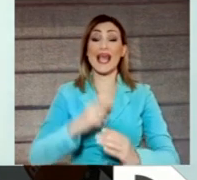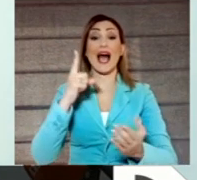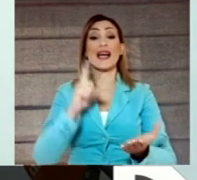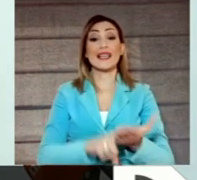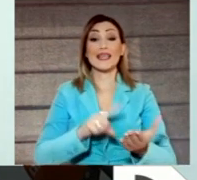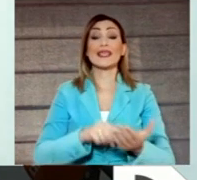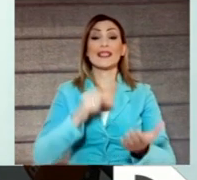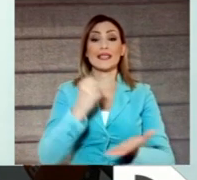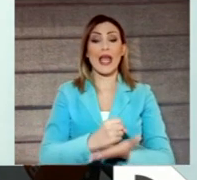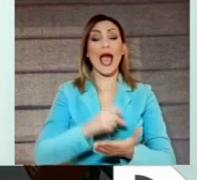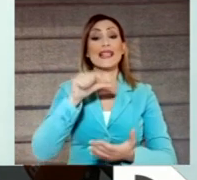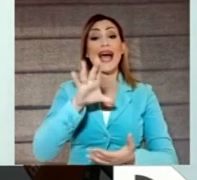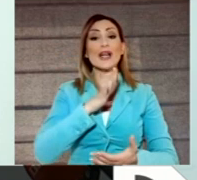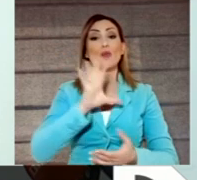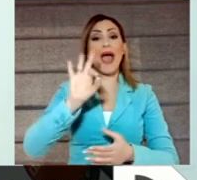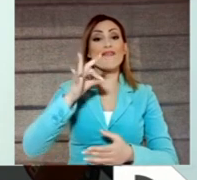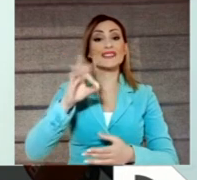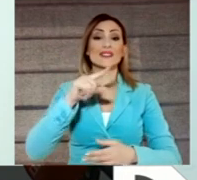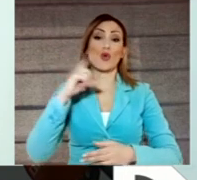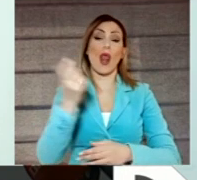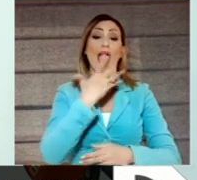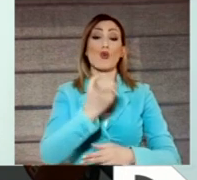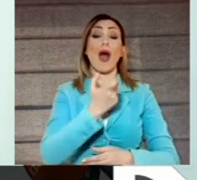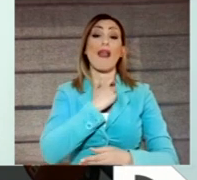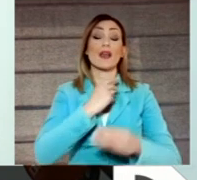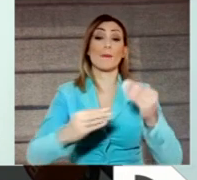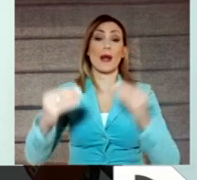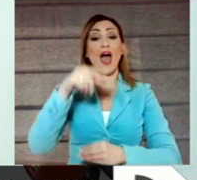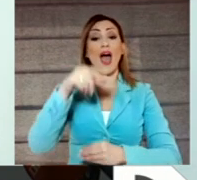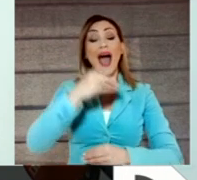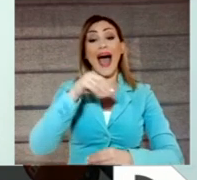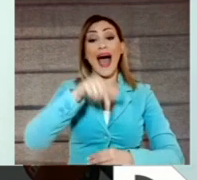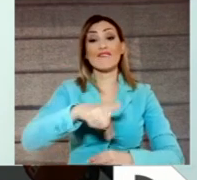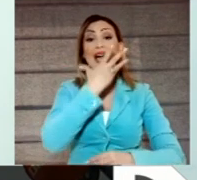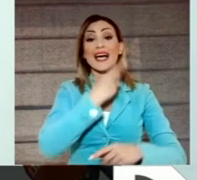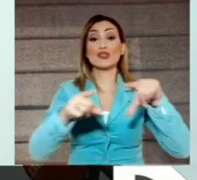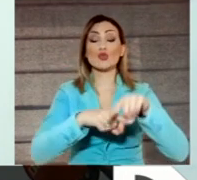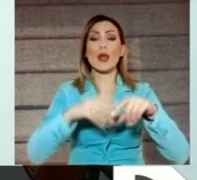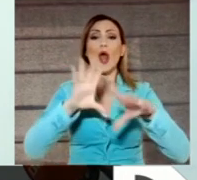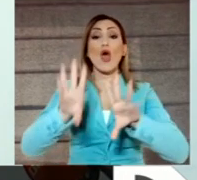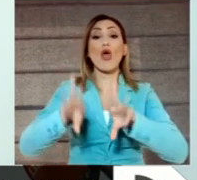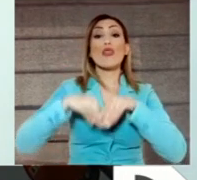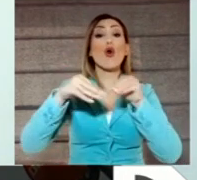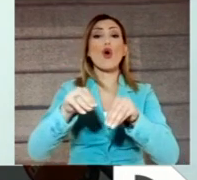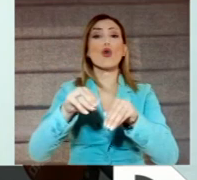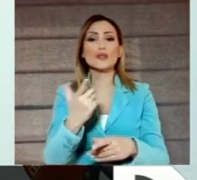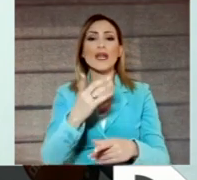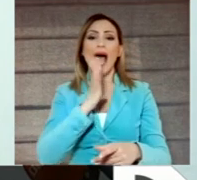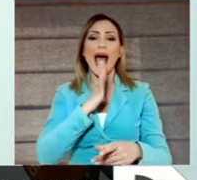που πραγματικά το έχουν ανάγκη. Αυτά τα Χριστούγεννα ας τα χαρίσουμε στους ανθρώπους που αγαπούμε, σε όλους